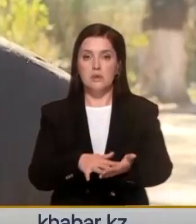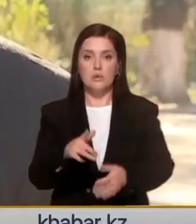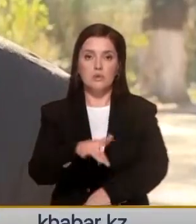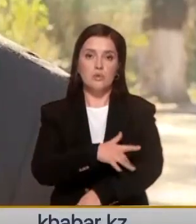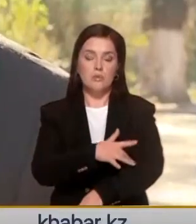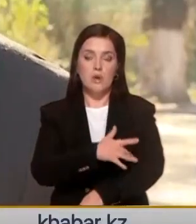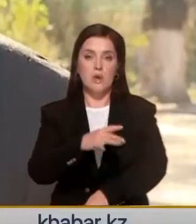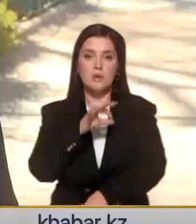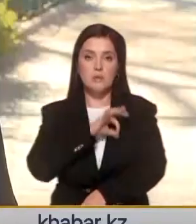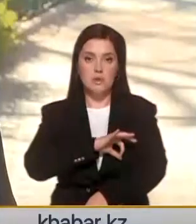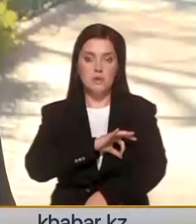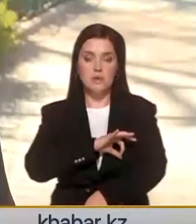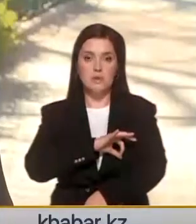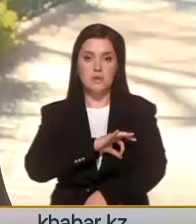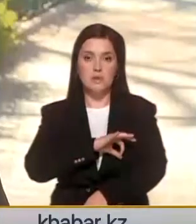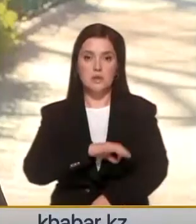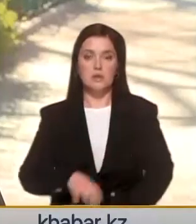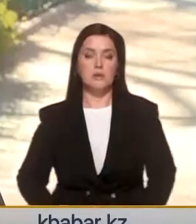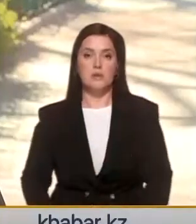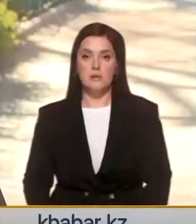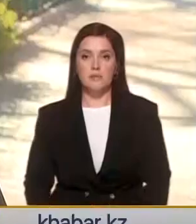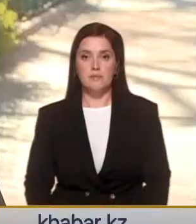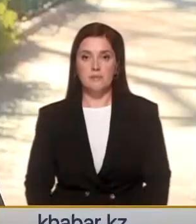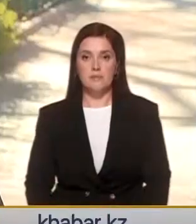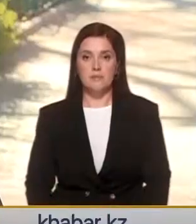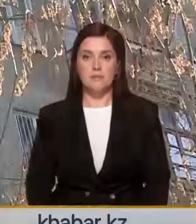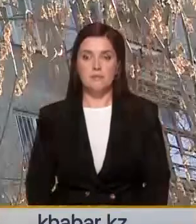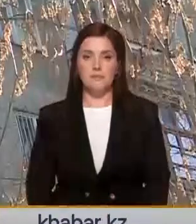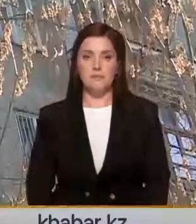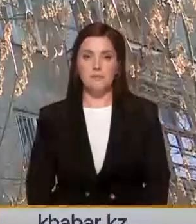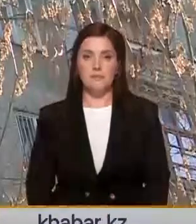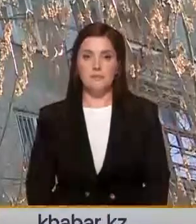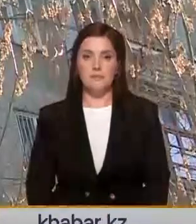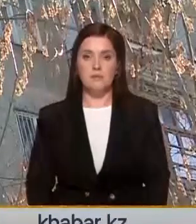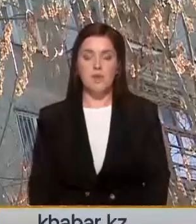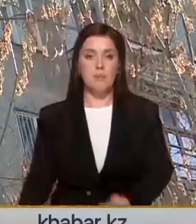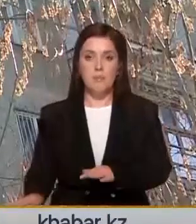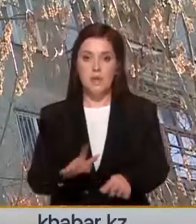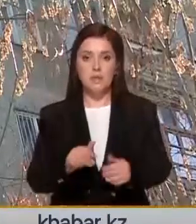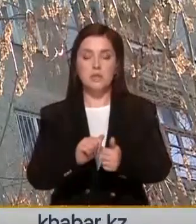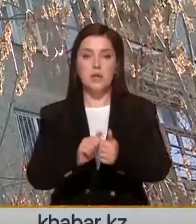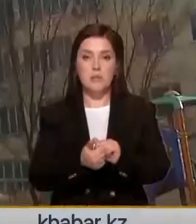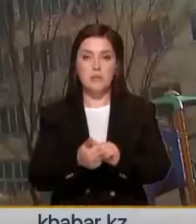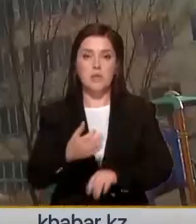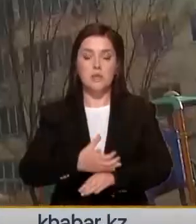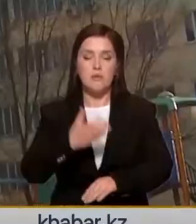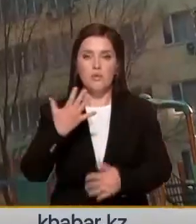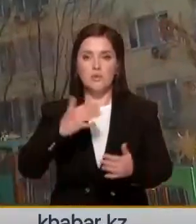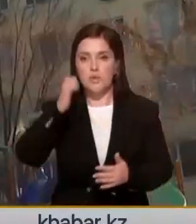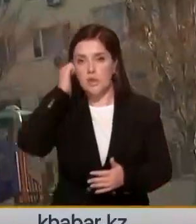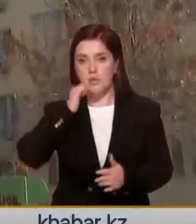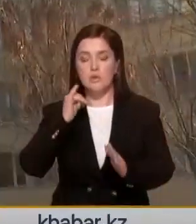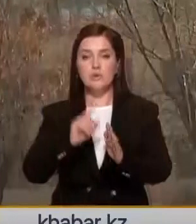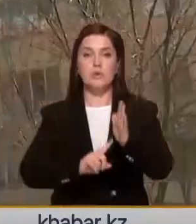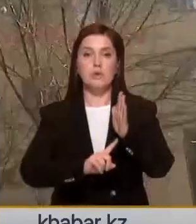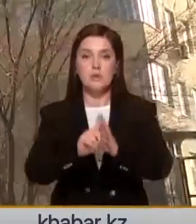эксплуатации лифт 25 лет. Срок службы не подошли они, все равно они хотят менять. Процесс замены лифтов, которые отслужили свой срок, уже